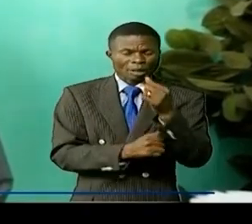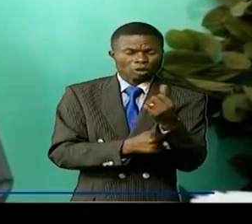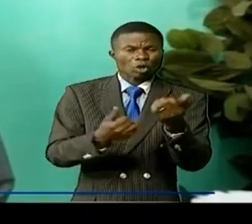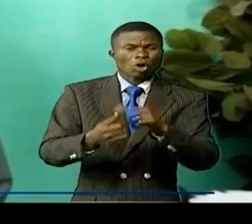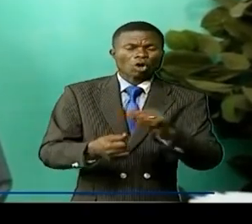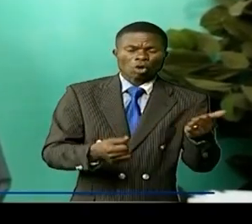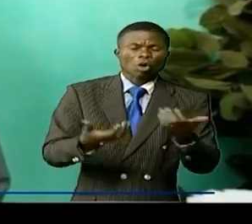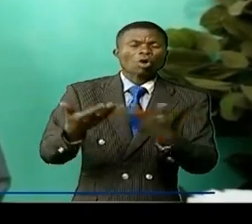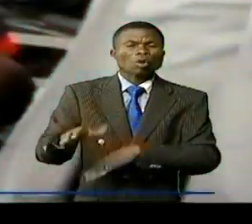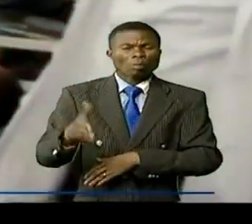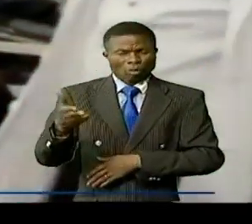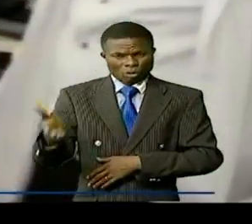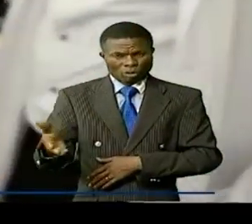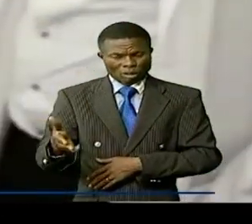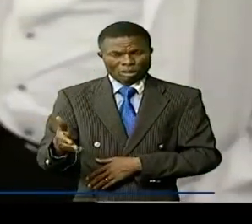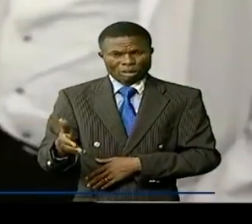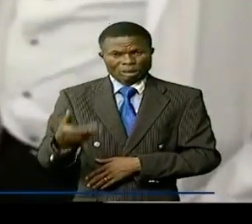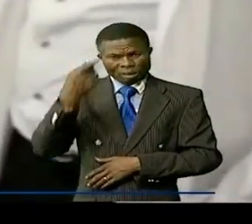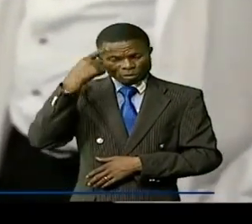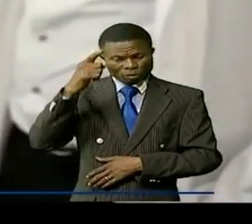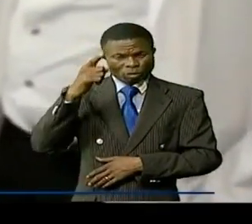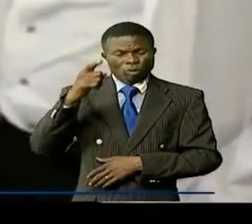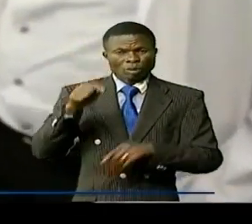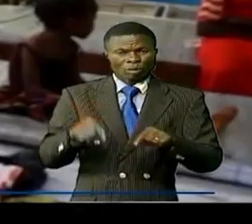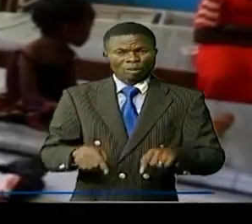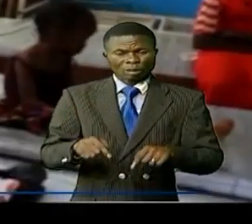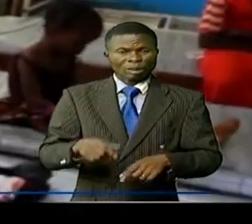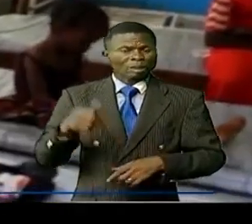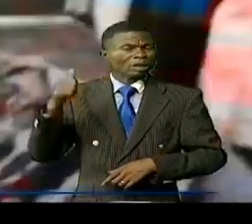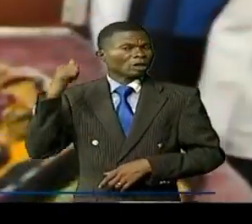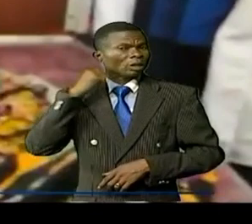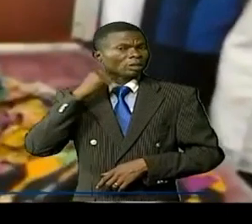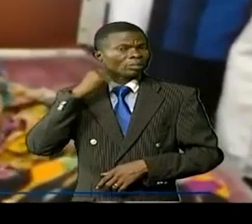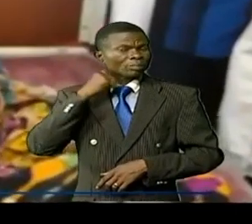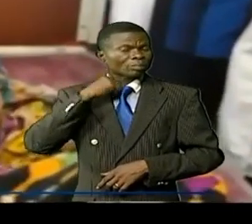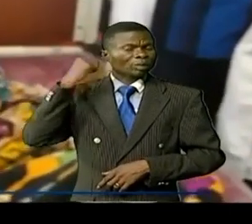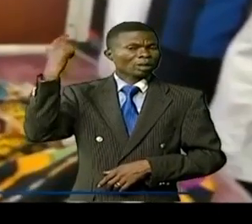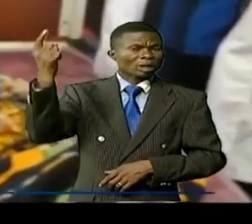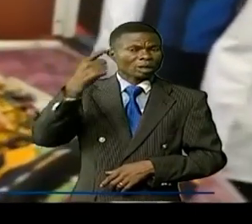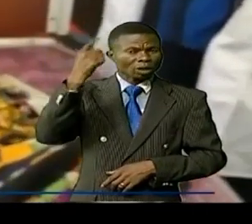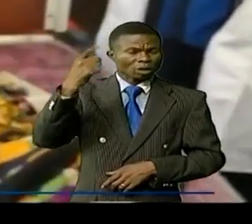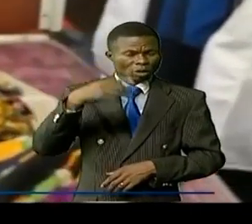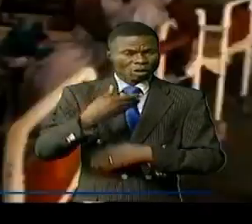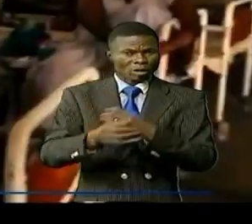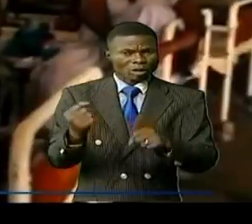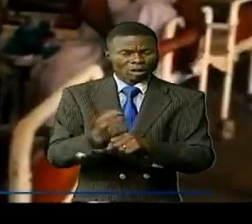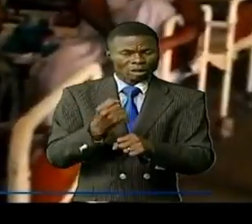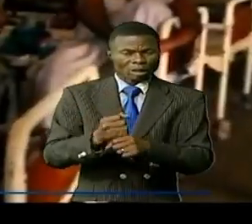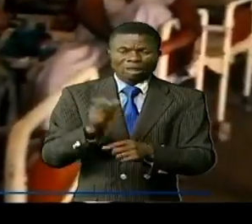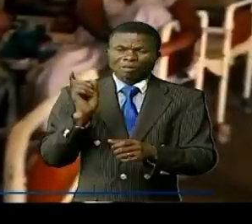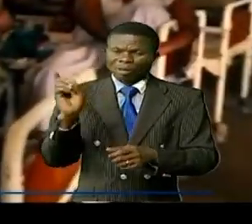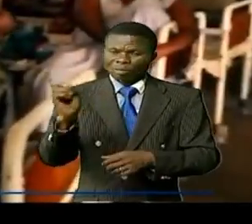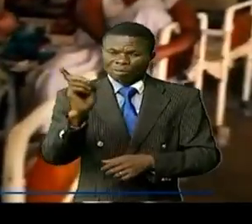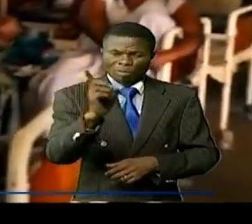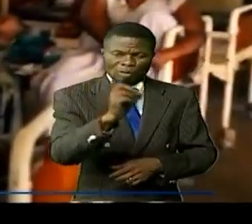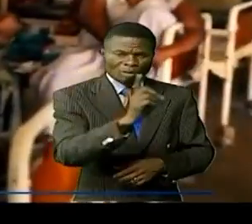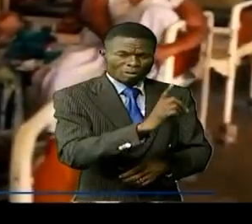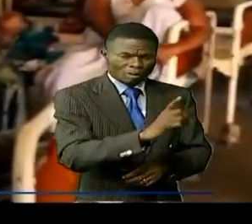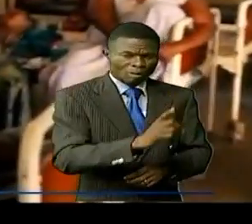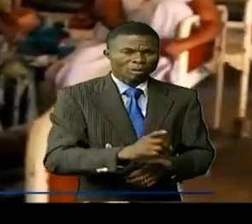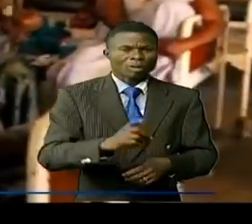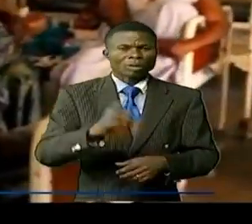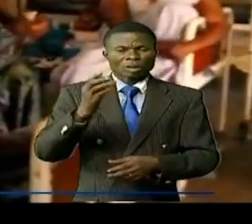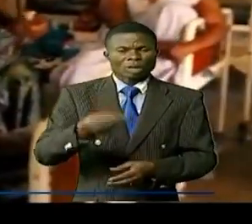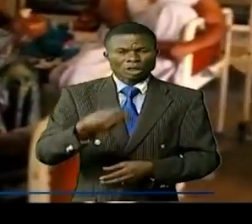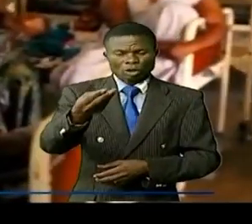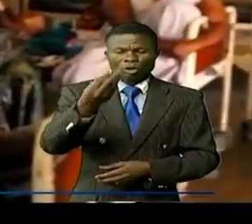est vraiment accentuée. Pour l'heure, Médecins du Monde se livre à l'opération de porte-à-porte pour administrer des soins